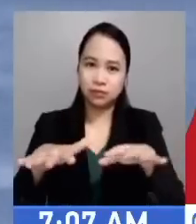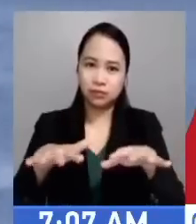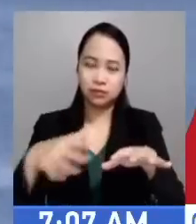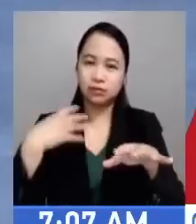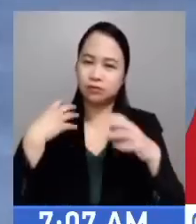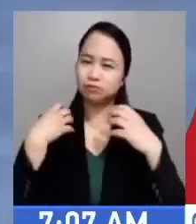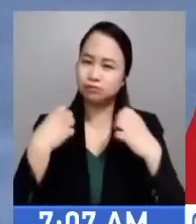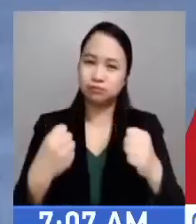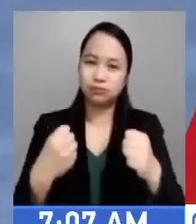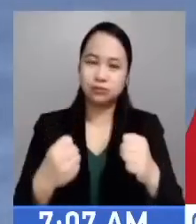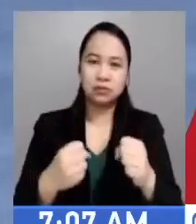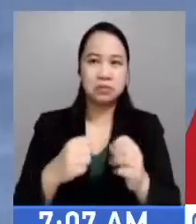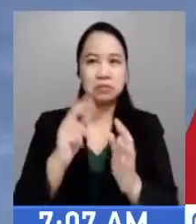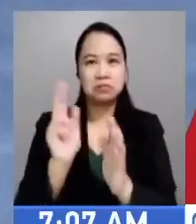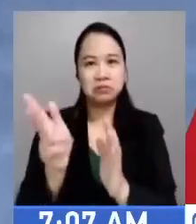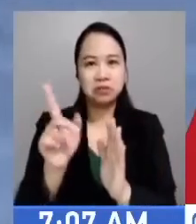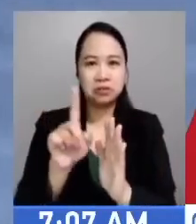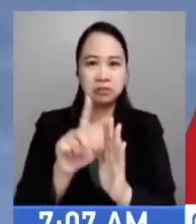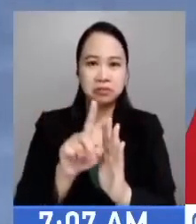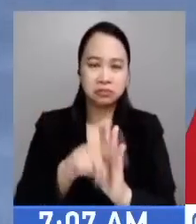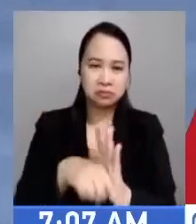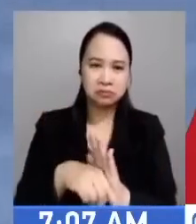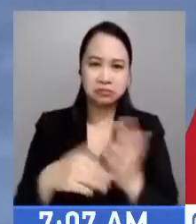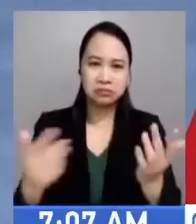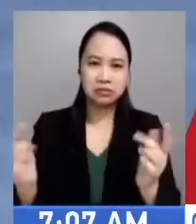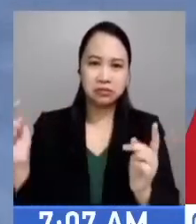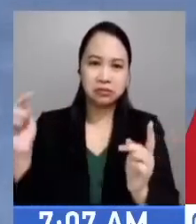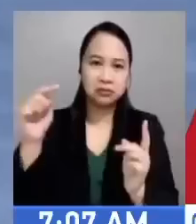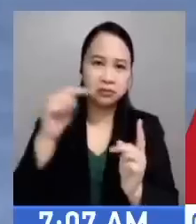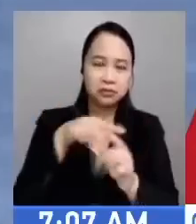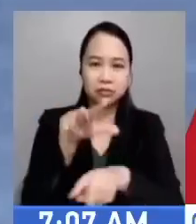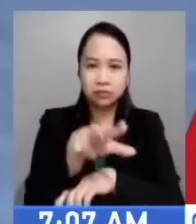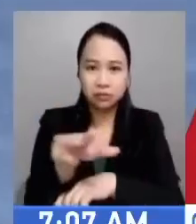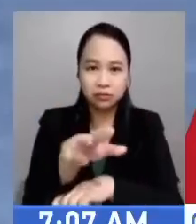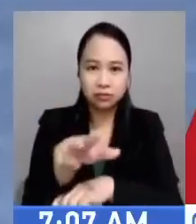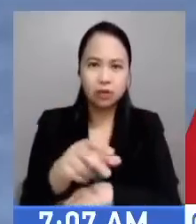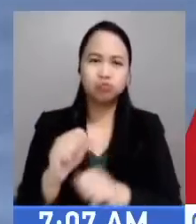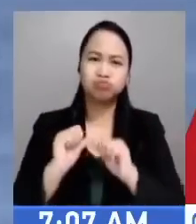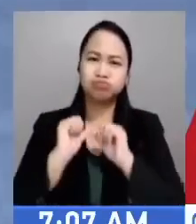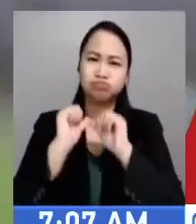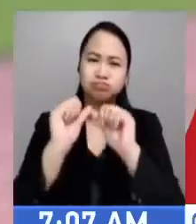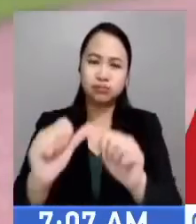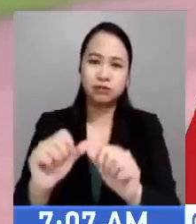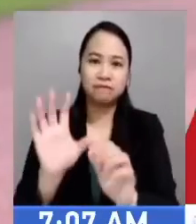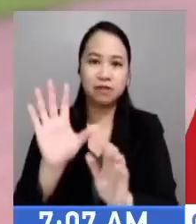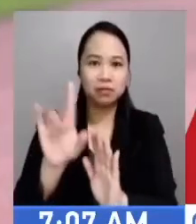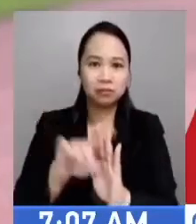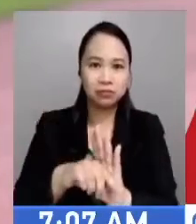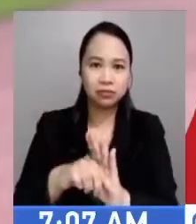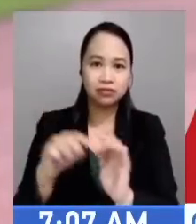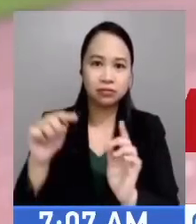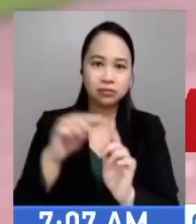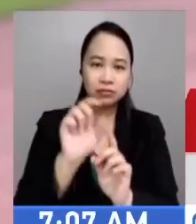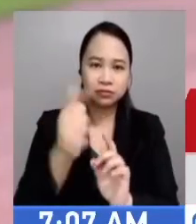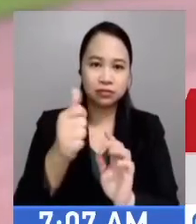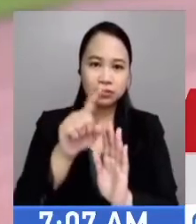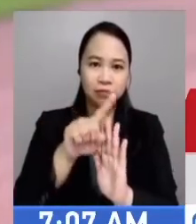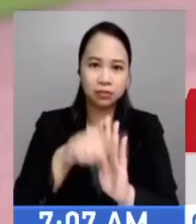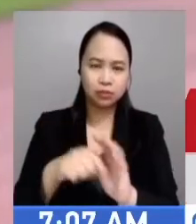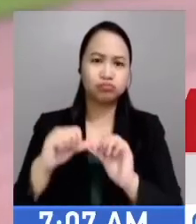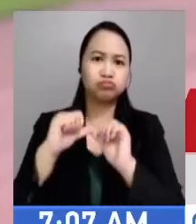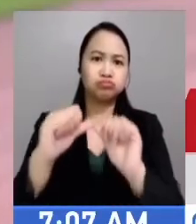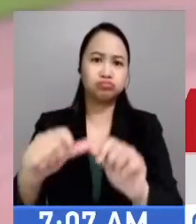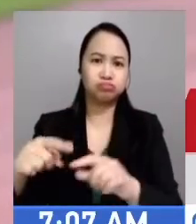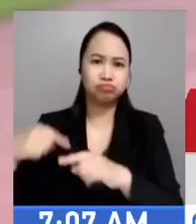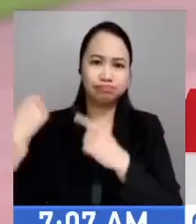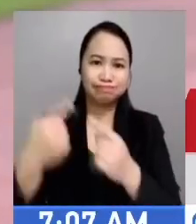3 ng hapon, may maririnig daw na pagsabog na nagtatagal ng 5 hanggang 10 minuto. Ayon sa AFP, ipinag-utos na ng